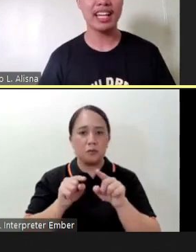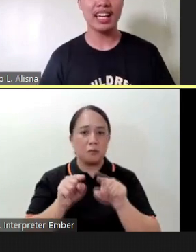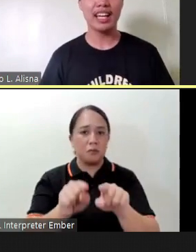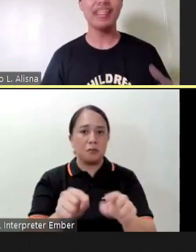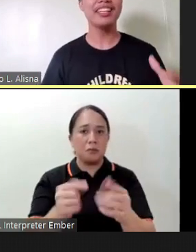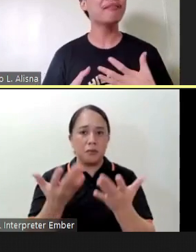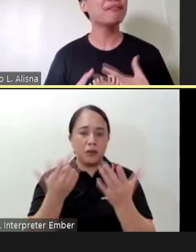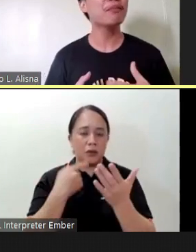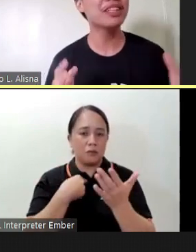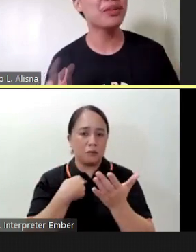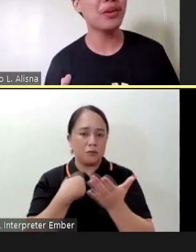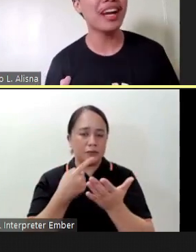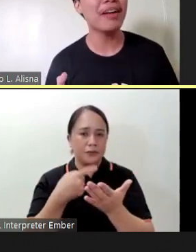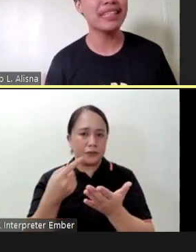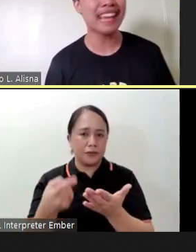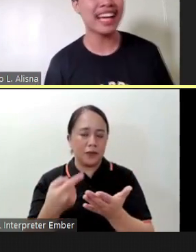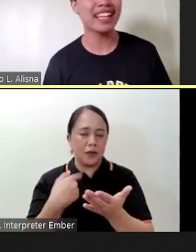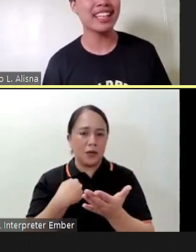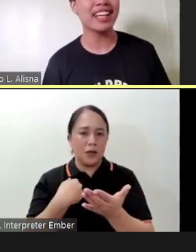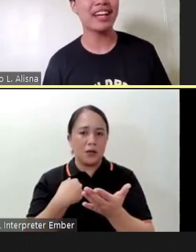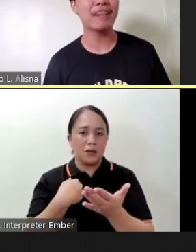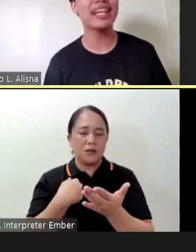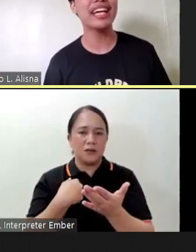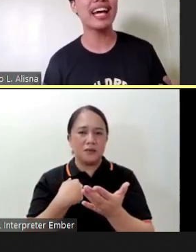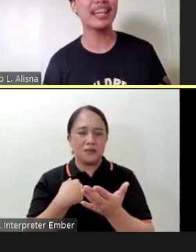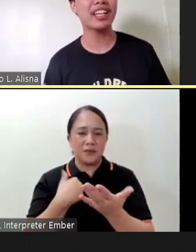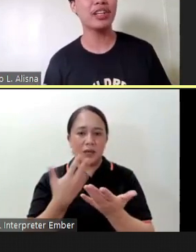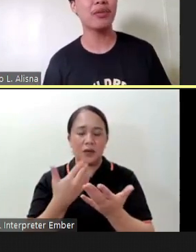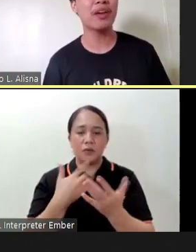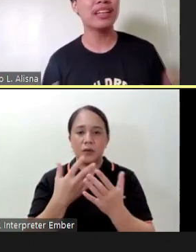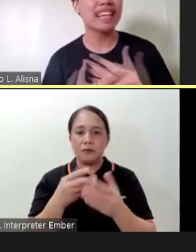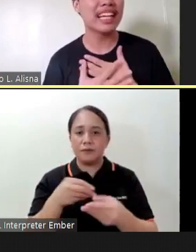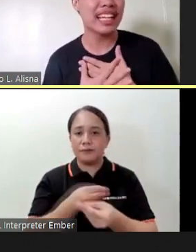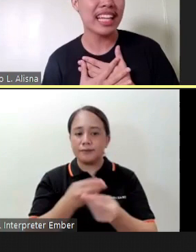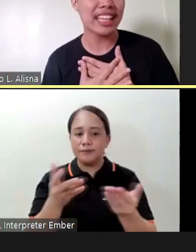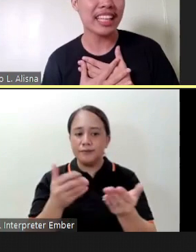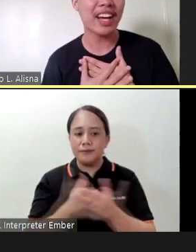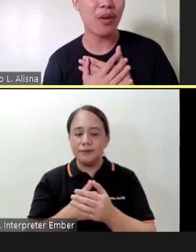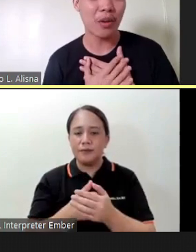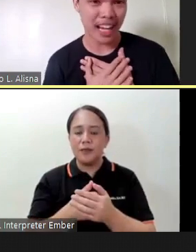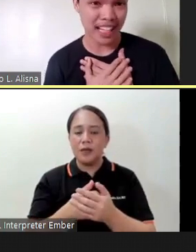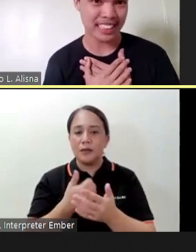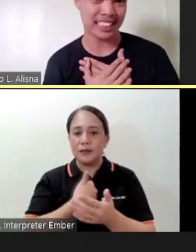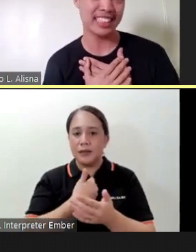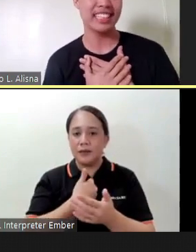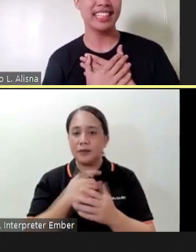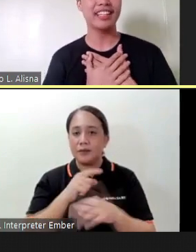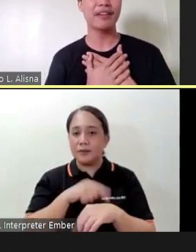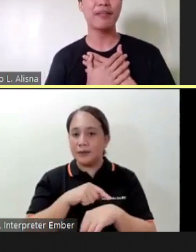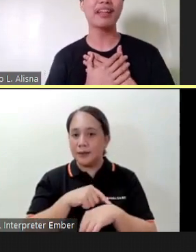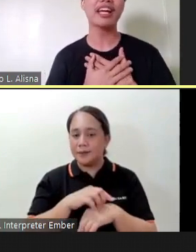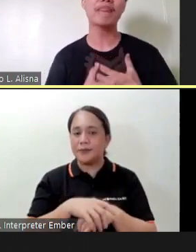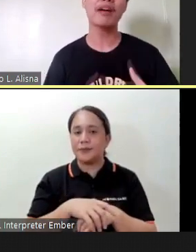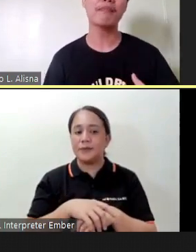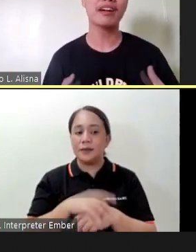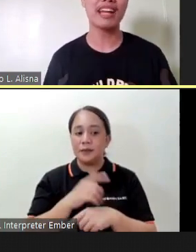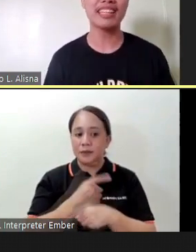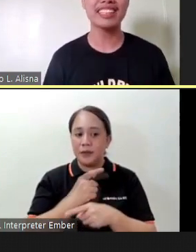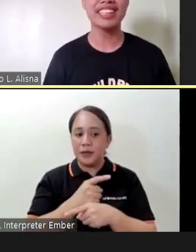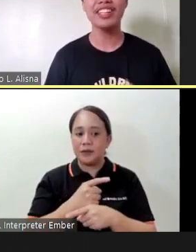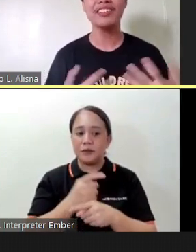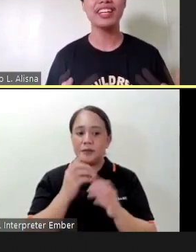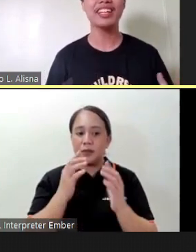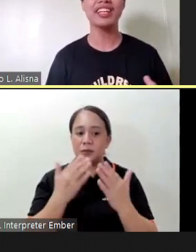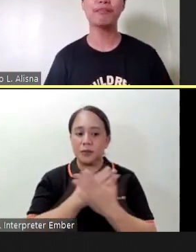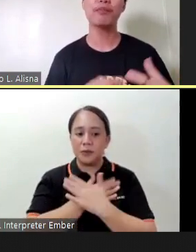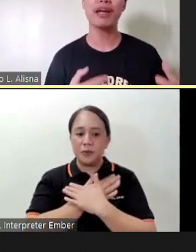na hindi naman po siguro kanabisan na bigyan natin yung sarili natin ng oras para tayo makapag relax